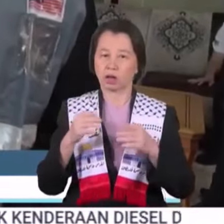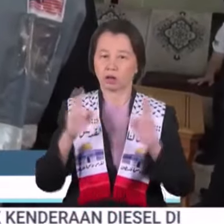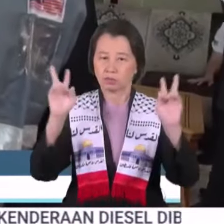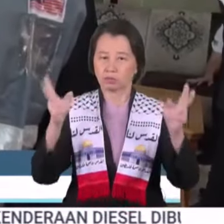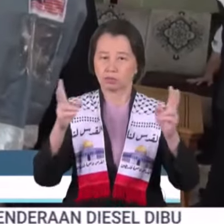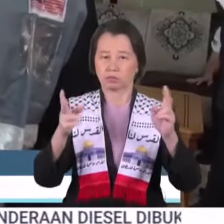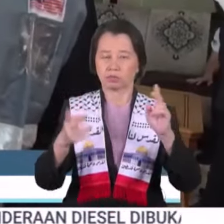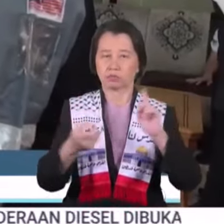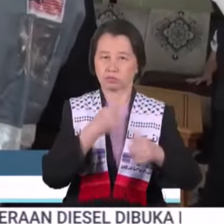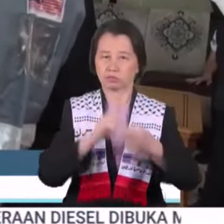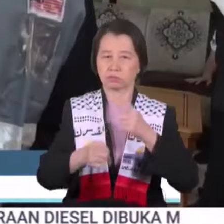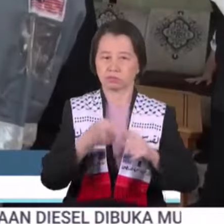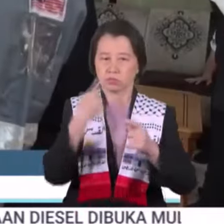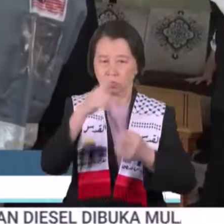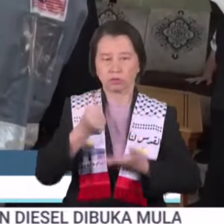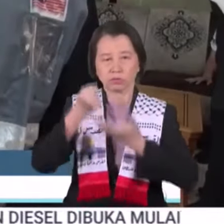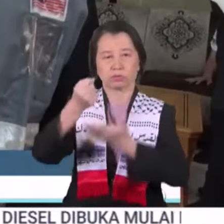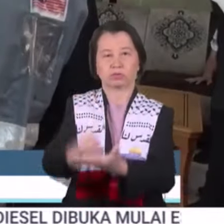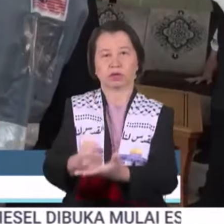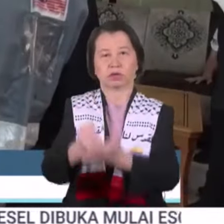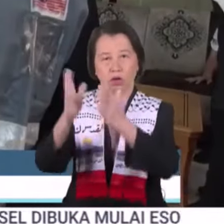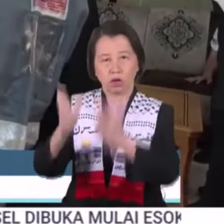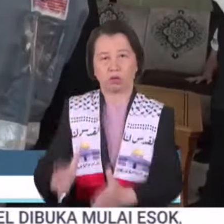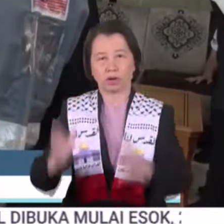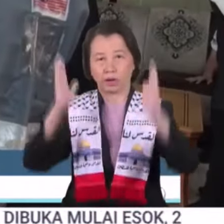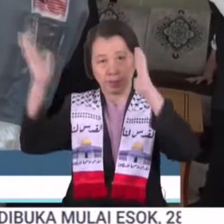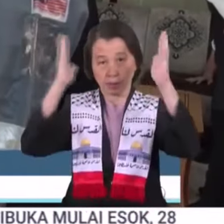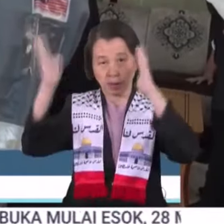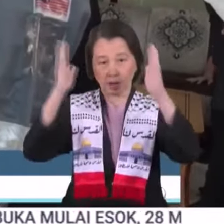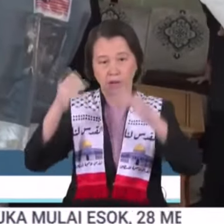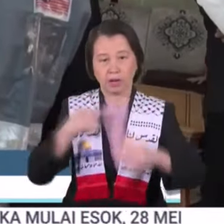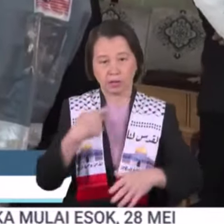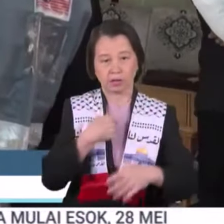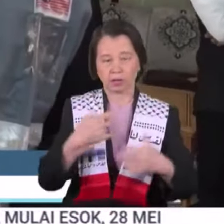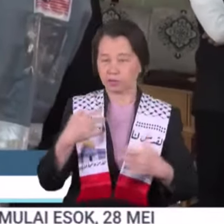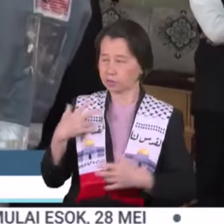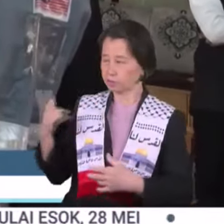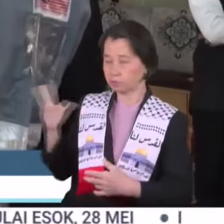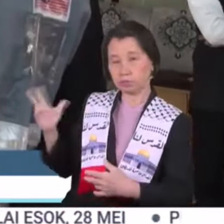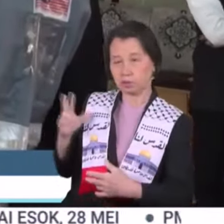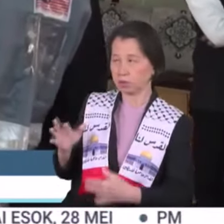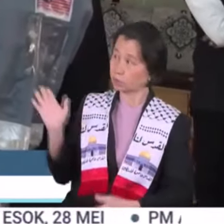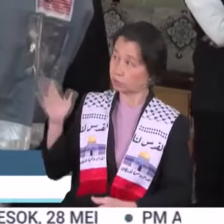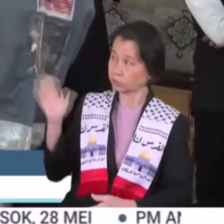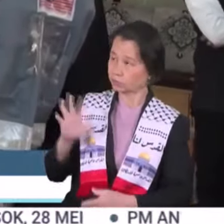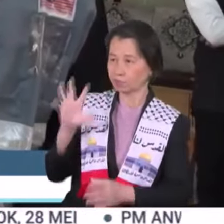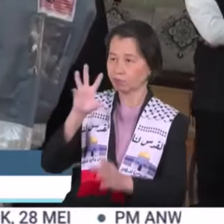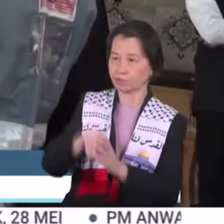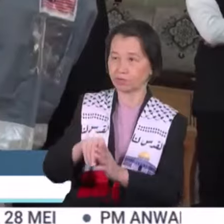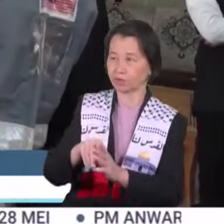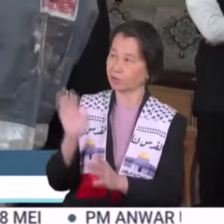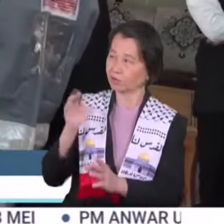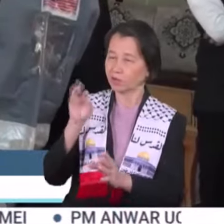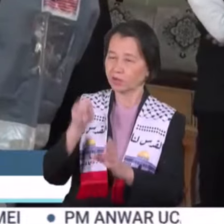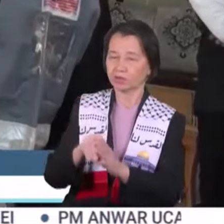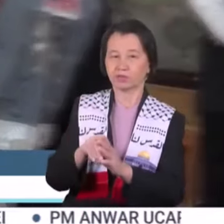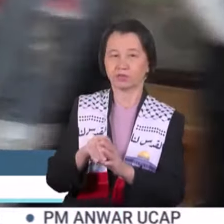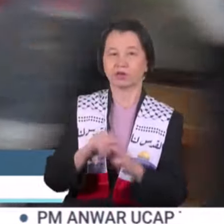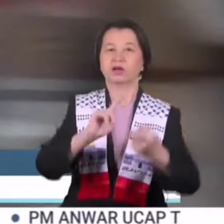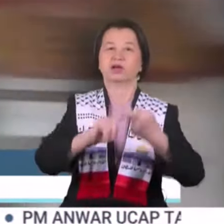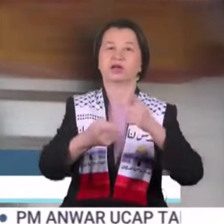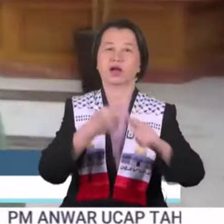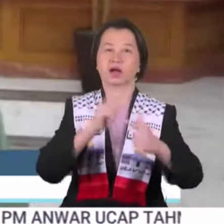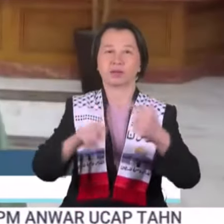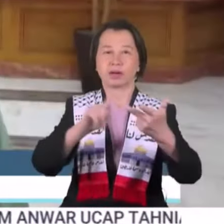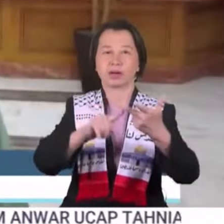program sahabat tabung haji ni untuk membantu jemaah-jemaah haji ni. Kami bertiga pun macam okey, jom kita join lah, kita boleh tolong ramai lagi orang kan.